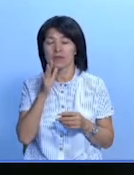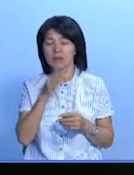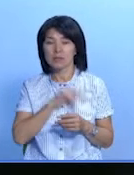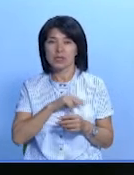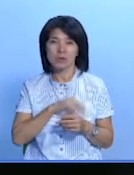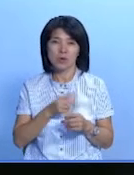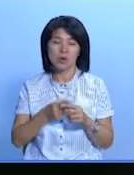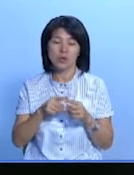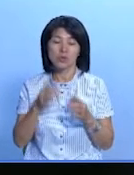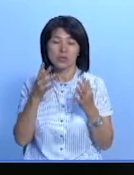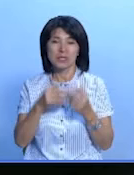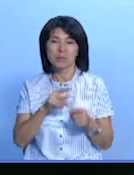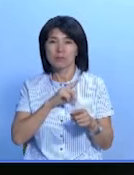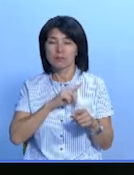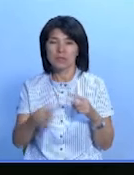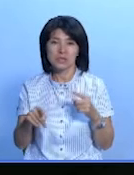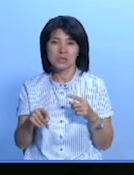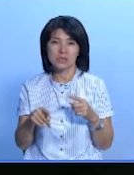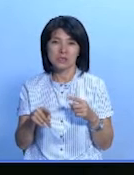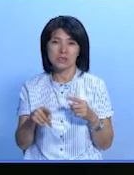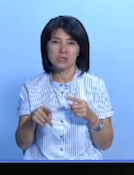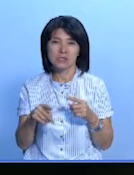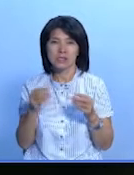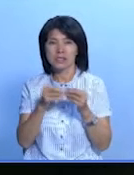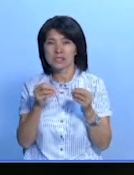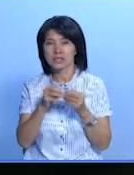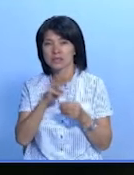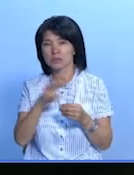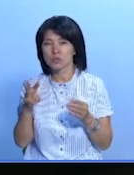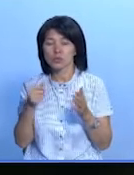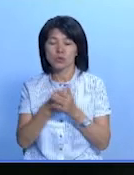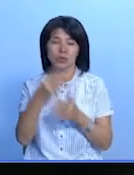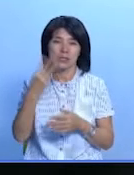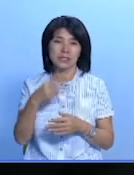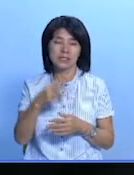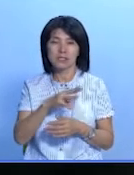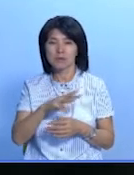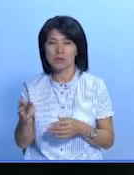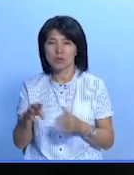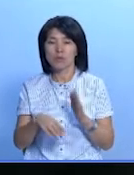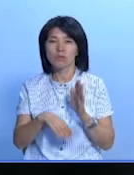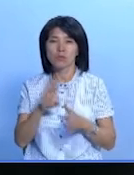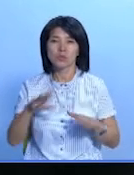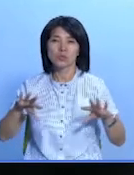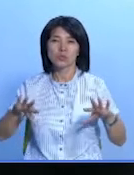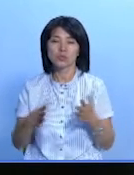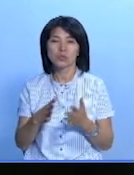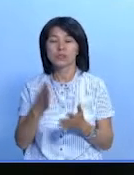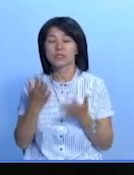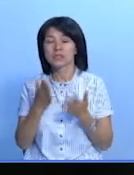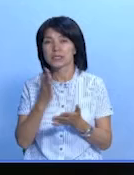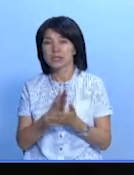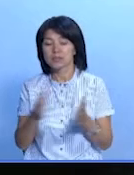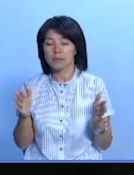которых рассчитаны буквально там на от 10 минут до получаса. В лучших случаях, если это ребенок, маленький